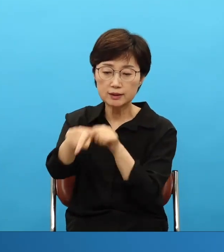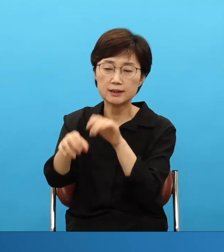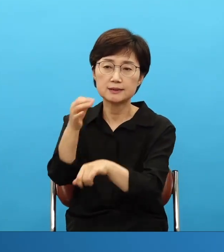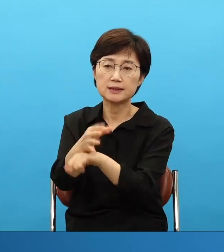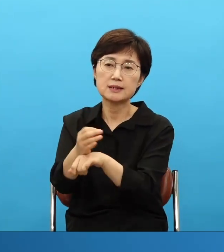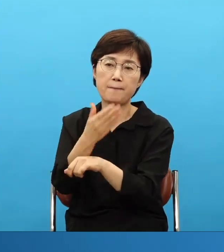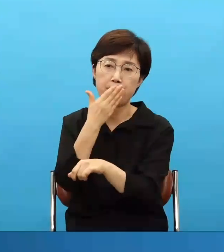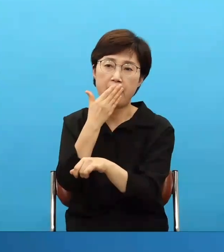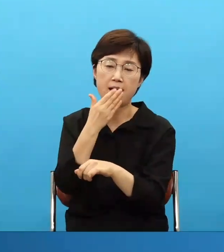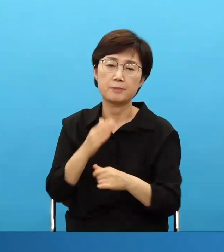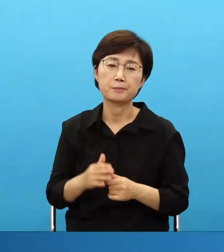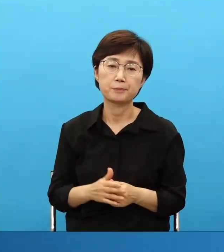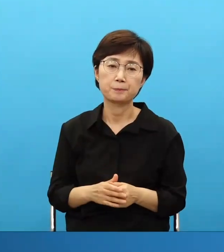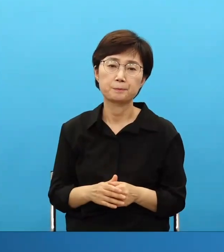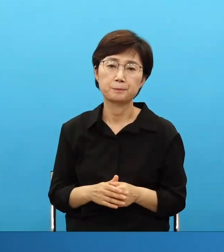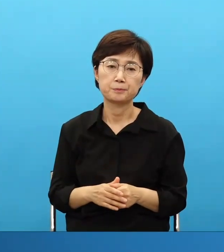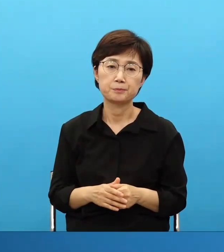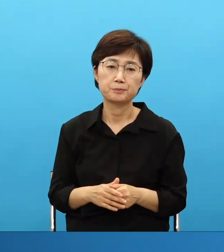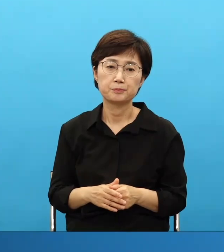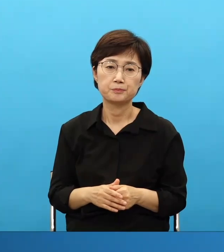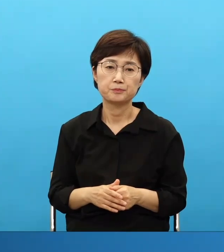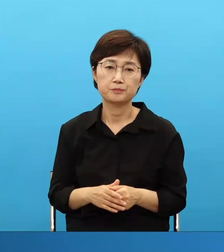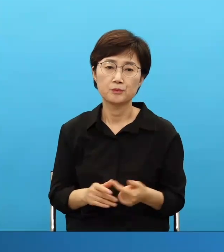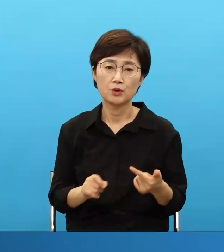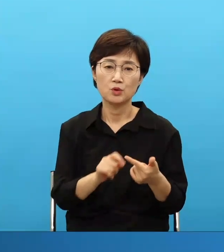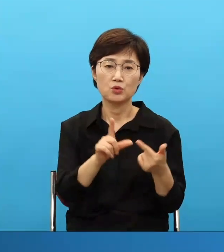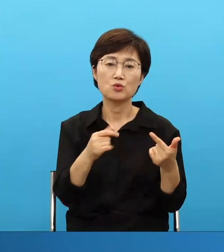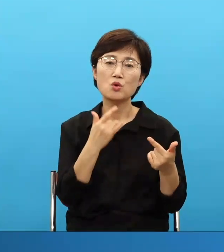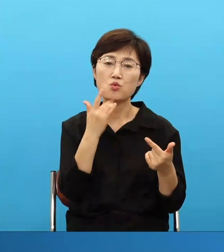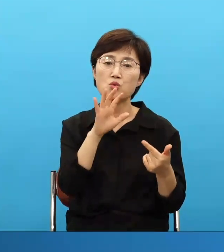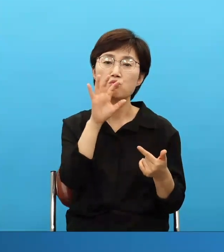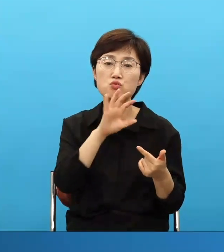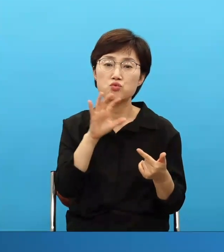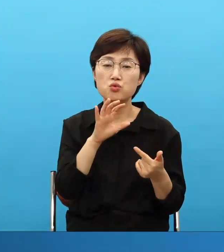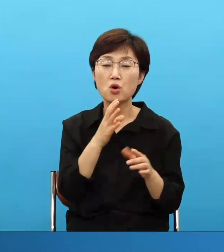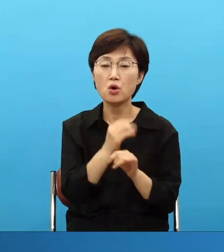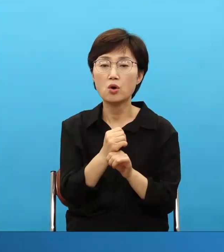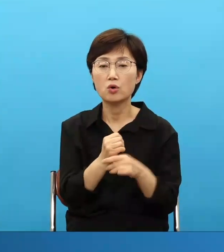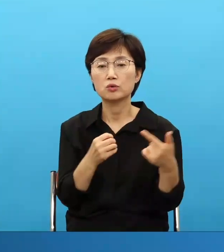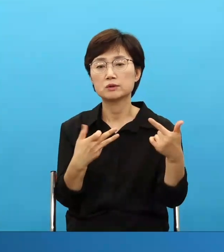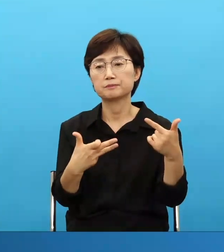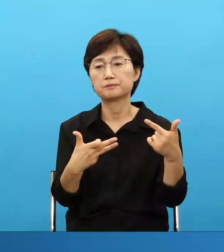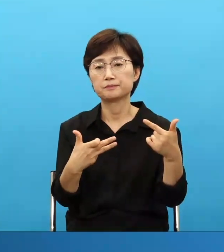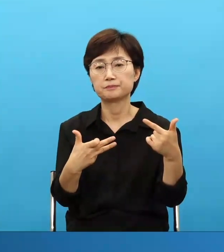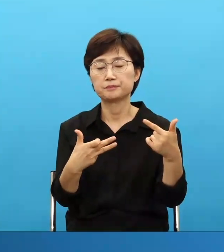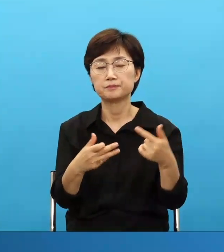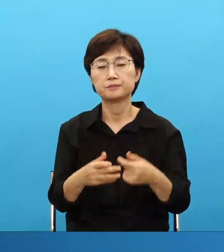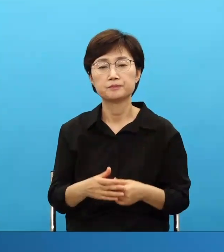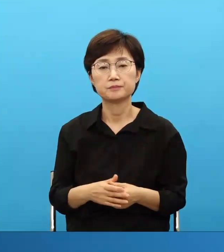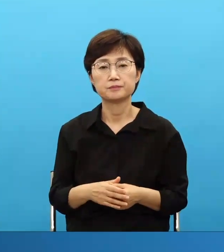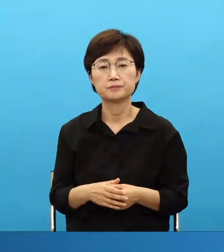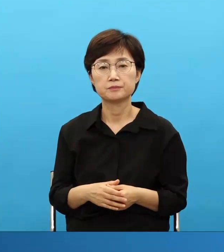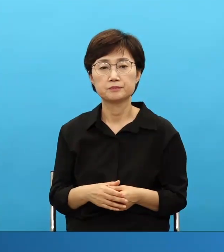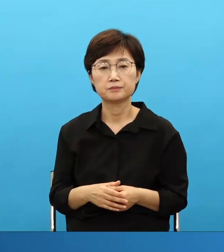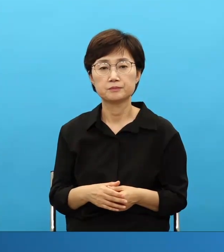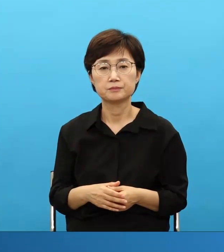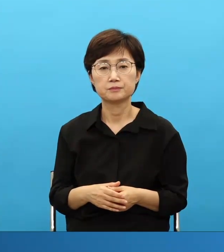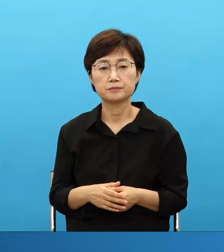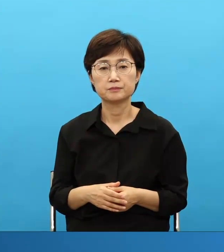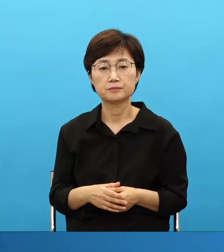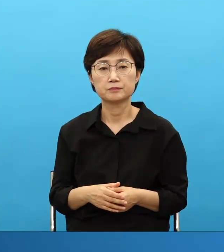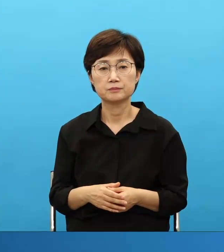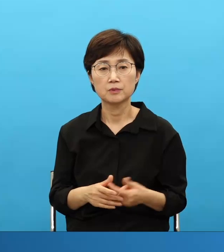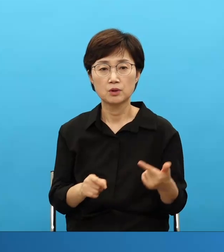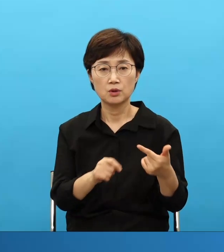수 있습니다 6월 237 화요 제자 훈련이 오는 18일 열립니다 이번 훈련은